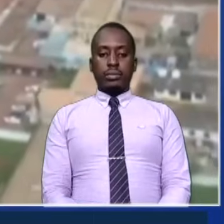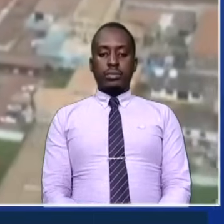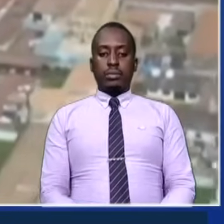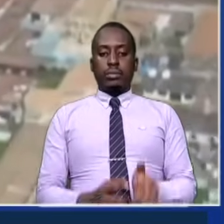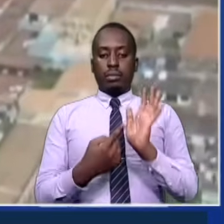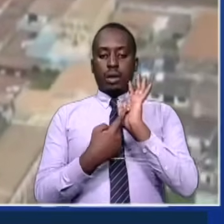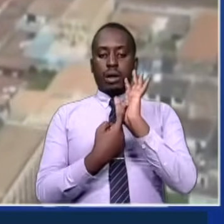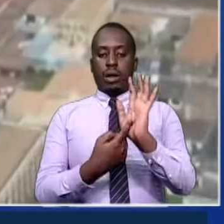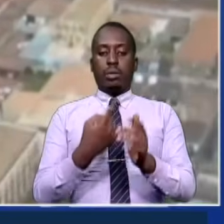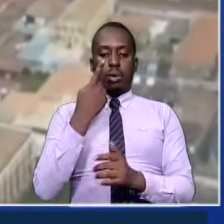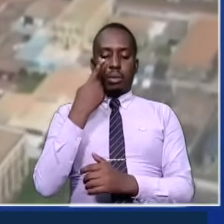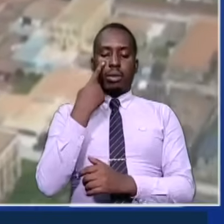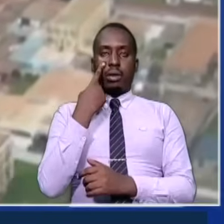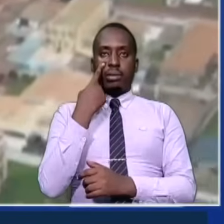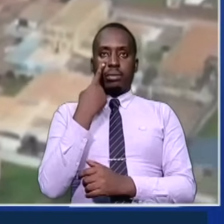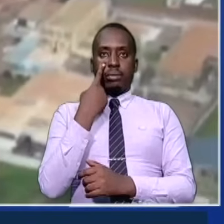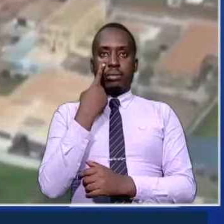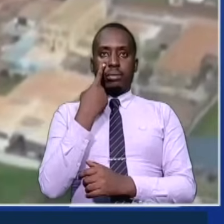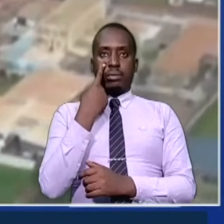Biragaragara muraza no kubibona ko